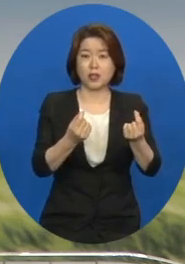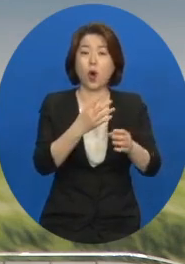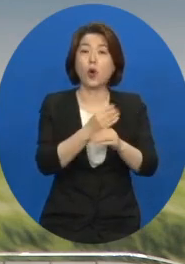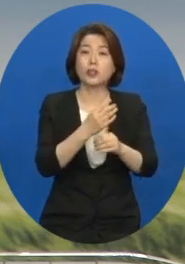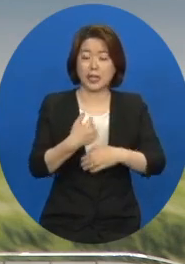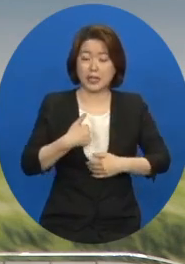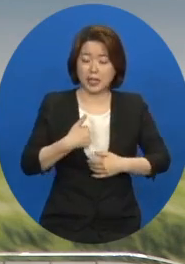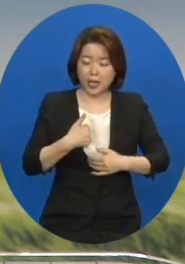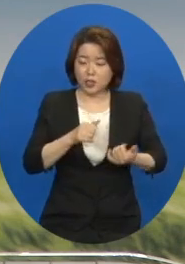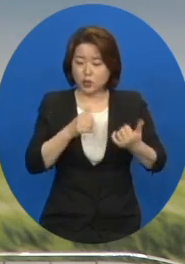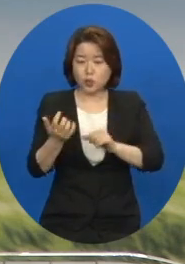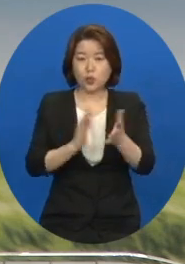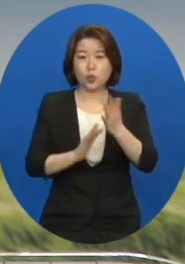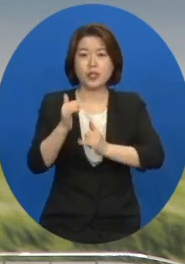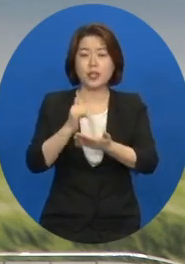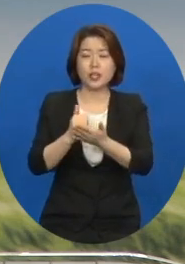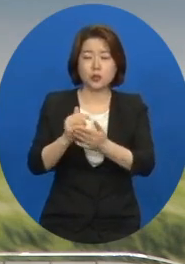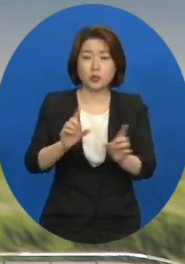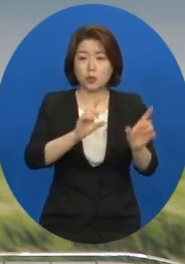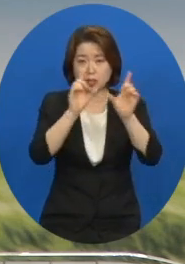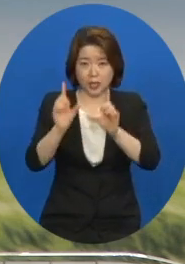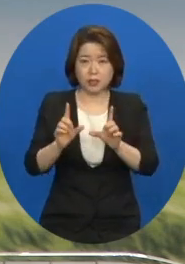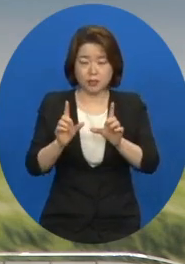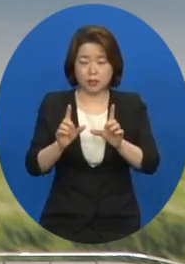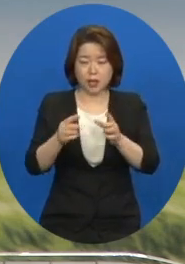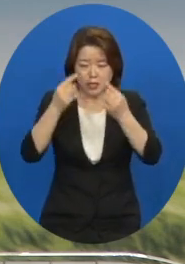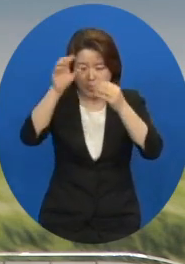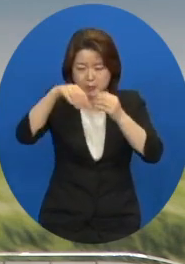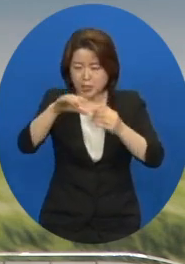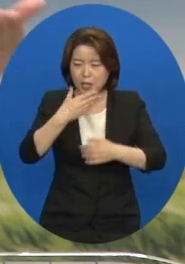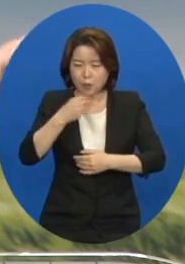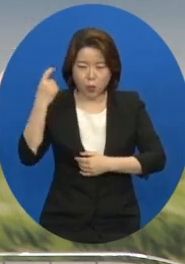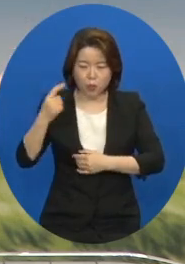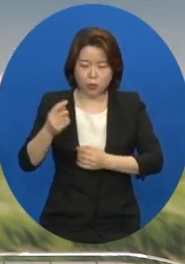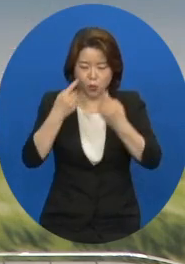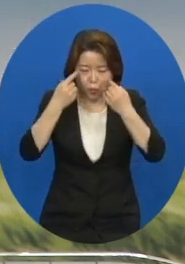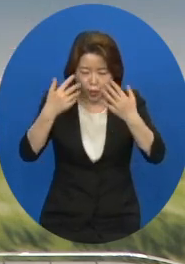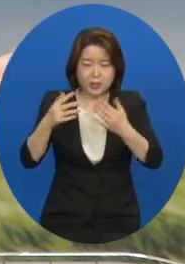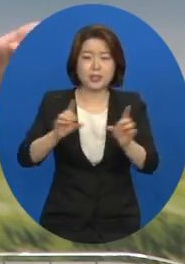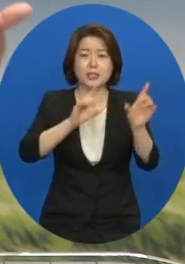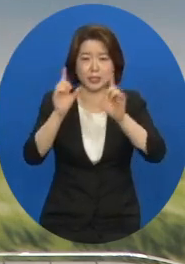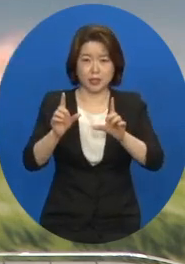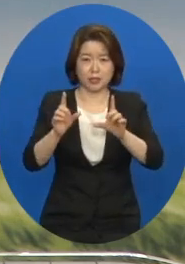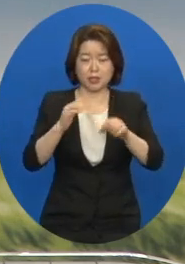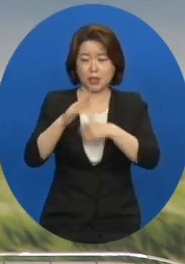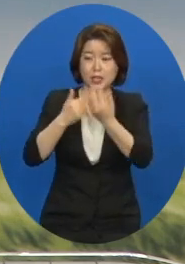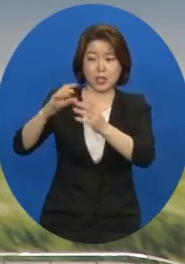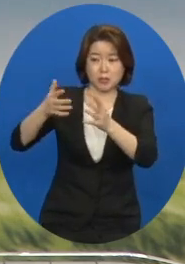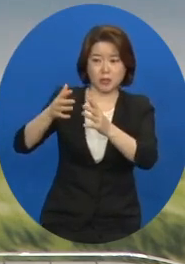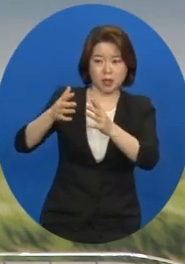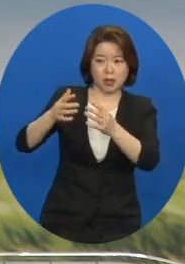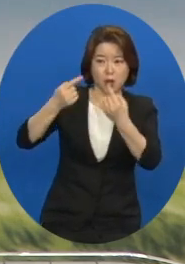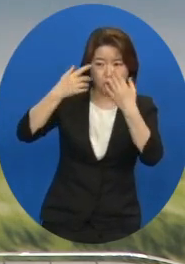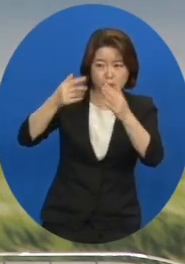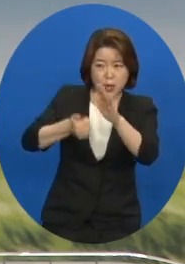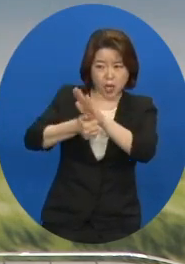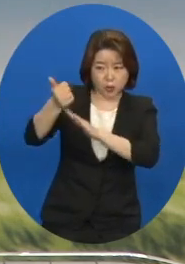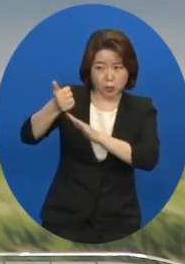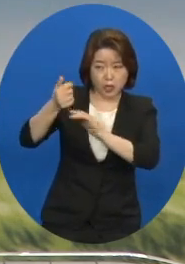예수로 사는 십자가의 복음을 명확하게 알게 된 것, 하나님의 나라에 대한 소망의 눈이 분명히 뜨이게 된